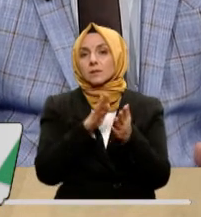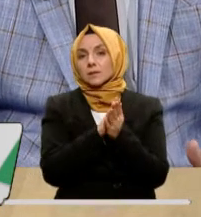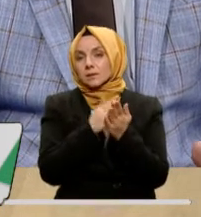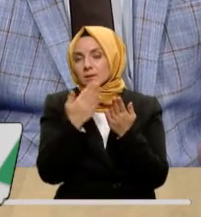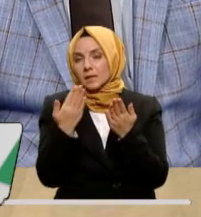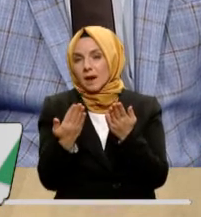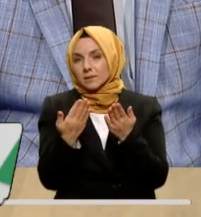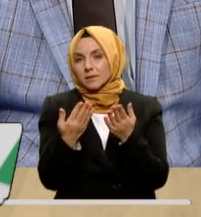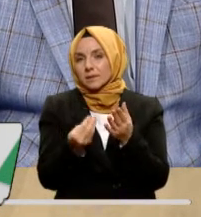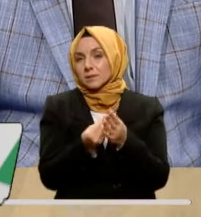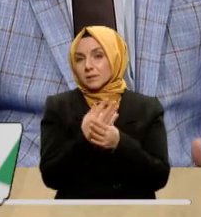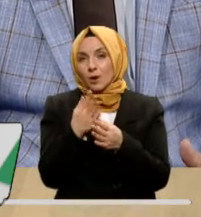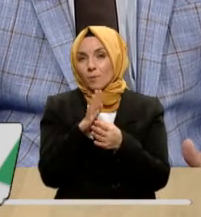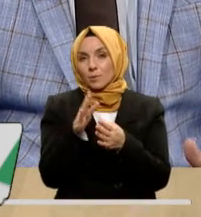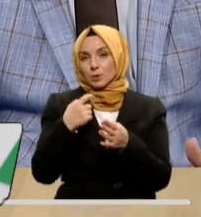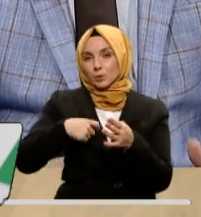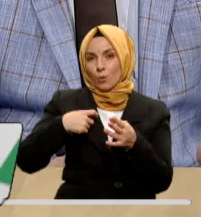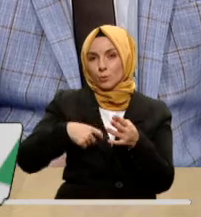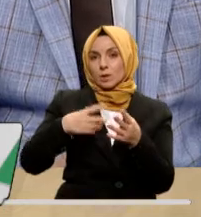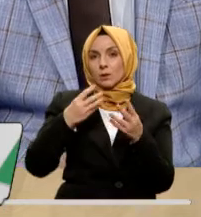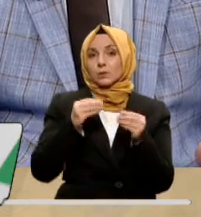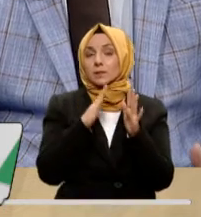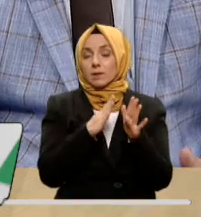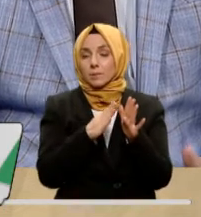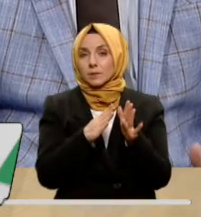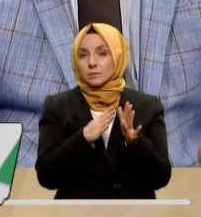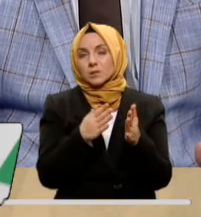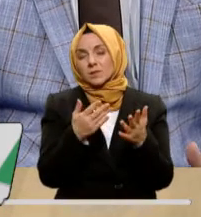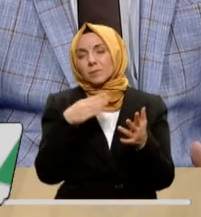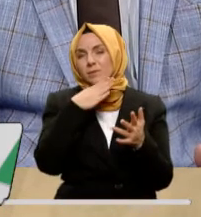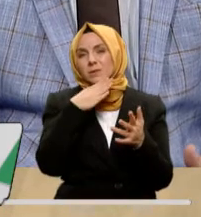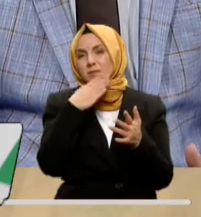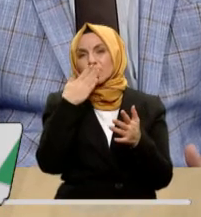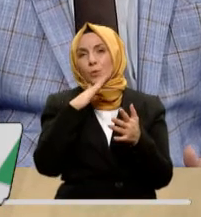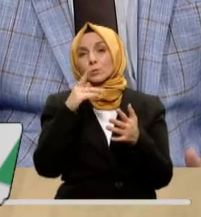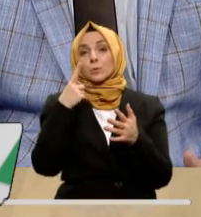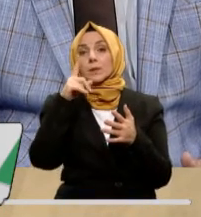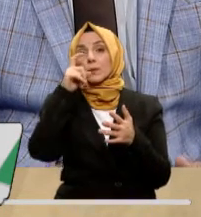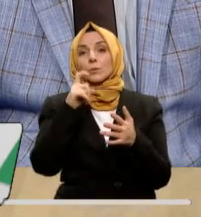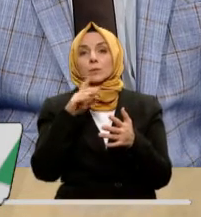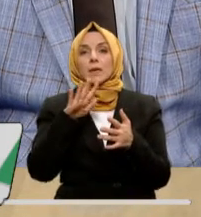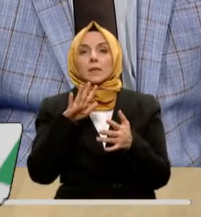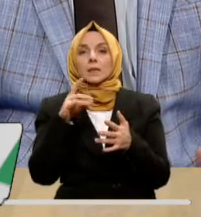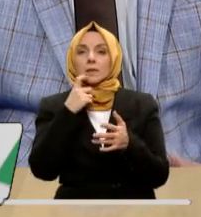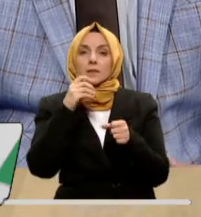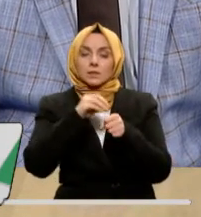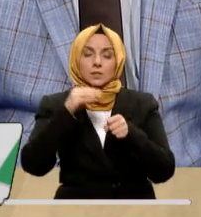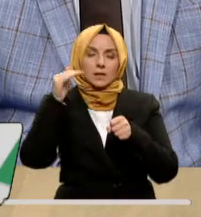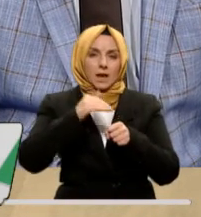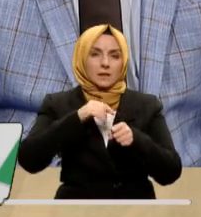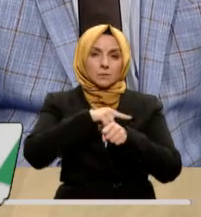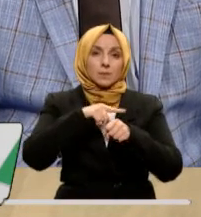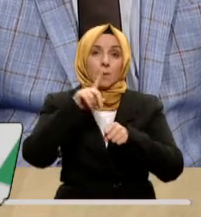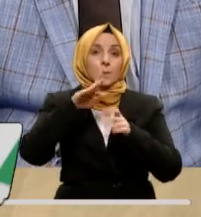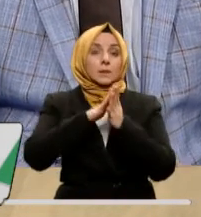sektörde daha bu daha fazla ilerlemiş Bir de imkan meselesi 1950'li yıllara geldiğimizde mutlaka bir dergi